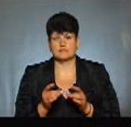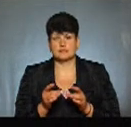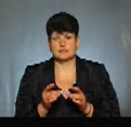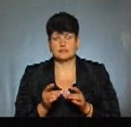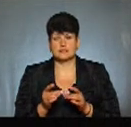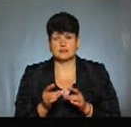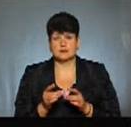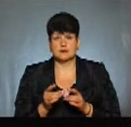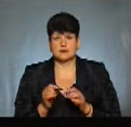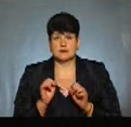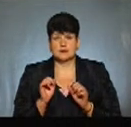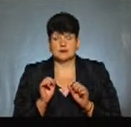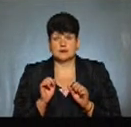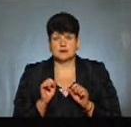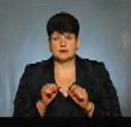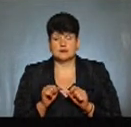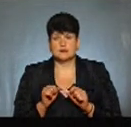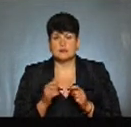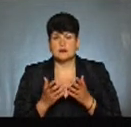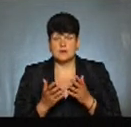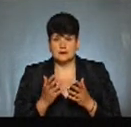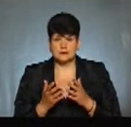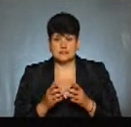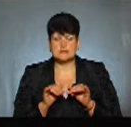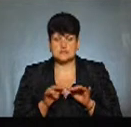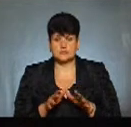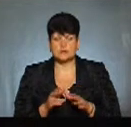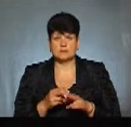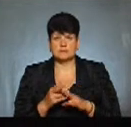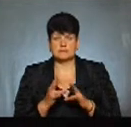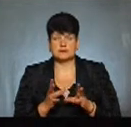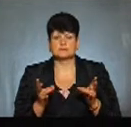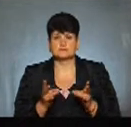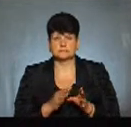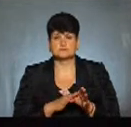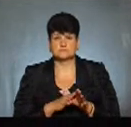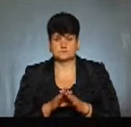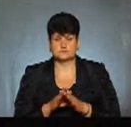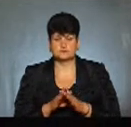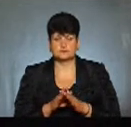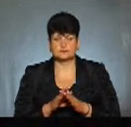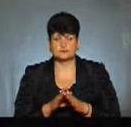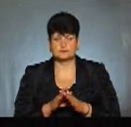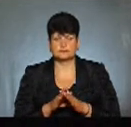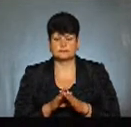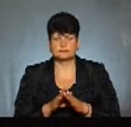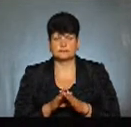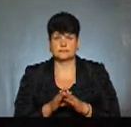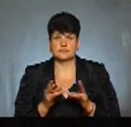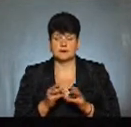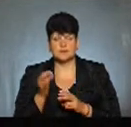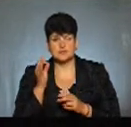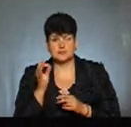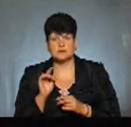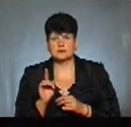відкритій території вогонь розповсюдиться. Проте заходів безпеки потрібно дотримуватися дуже ретельно. Ну і мушу нагадати,